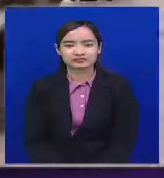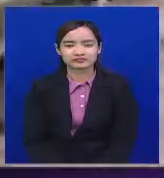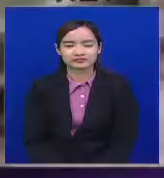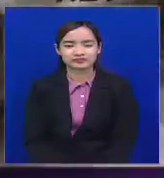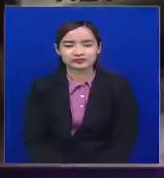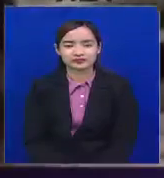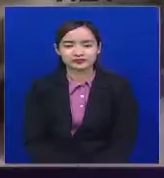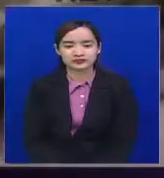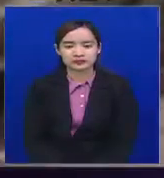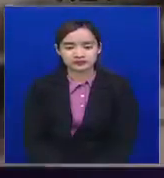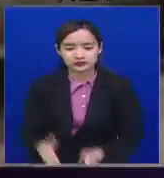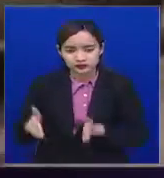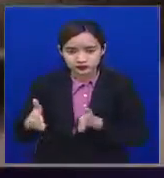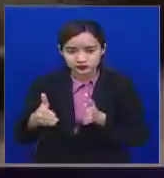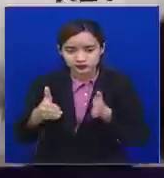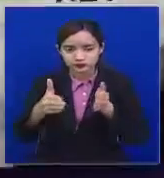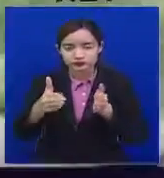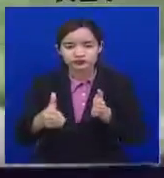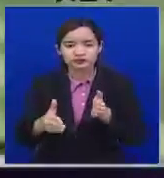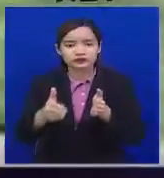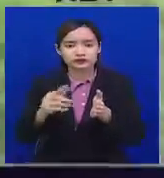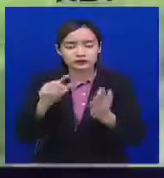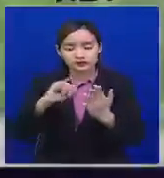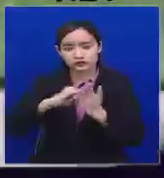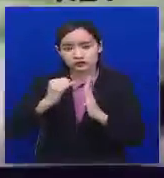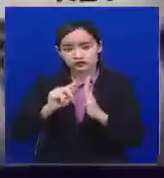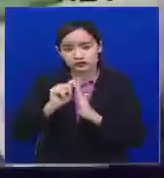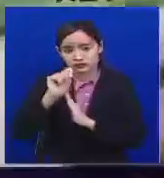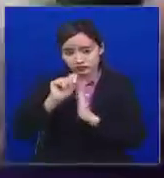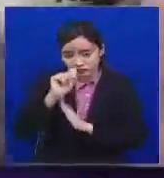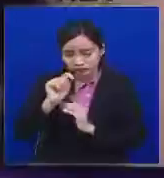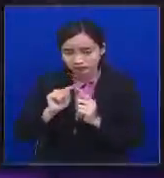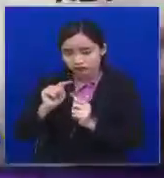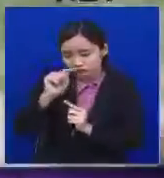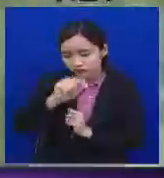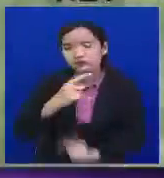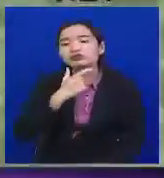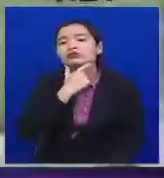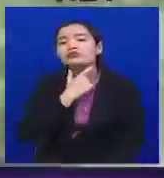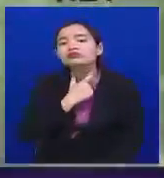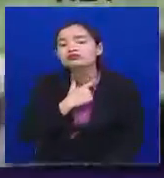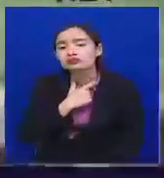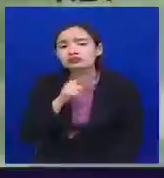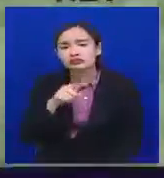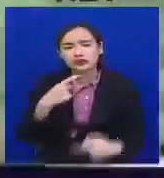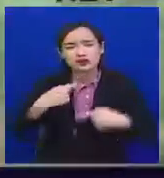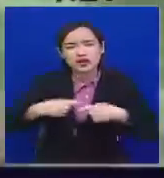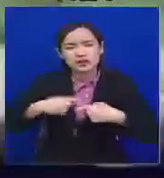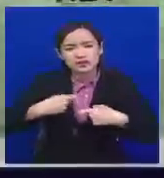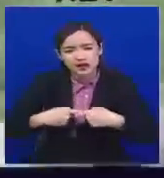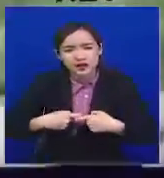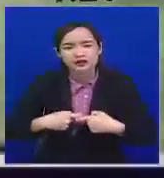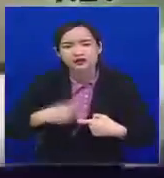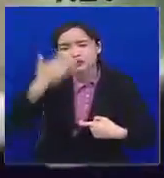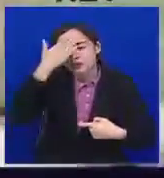เส้นทางจากอำเภอแม่ระมาดจังหวัดตากไปยังหมู่บ้านชาวกะเหรี่ยงอำเภอแม่ตื่นต้องเผชิญกับการเดินทางที่ยากลำบากโดยเฉ